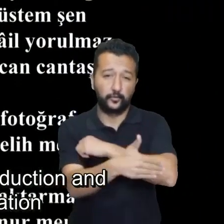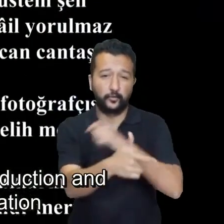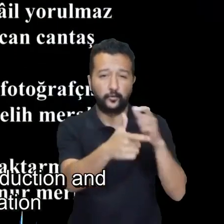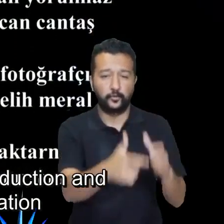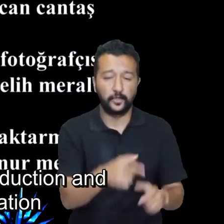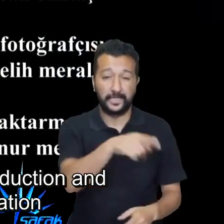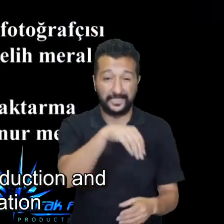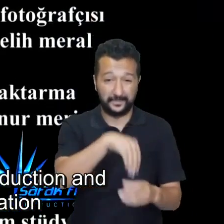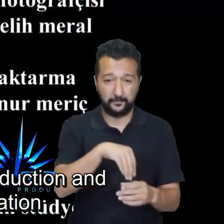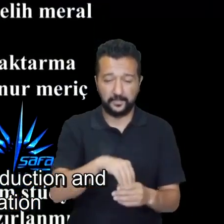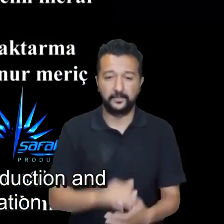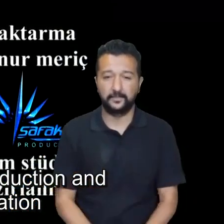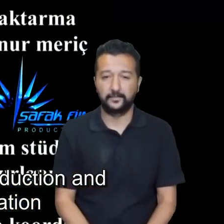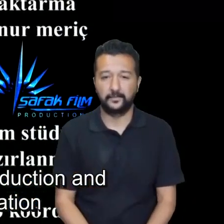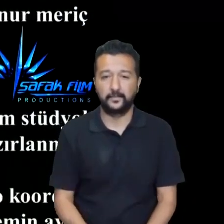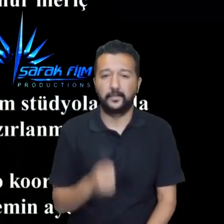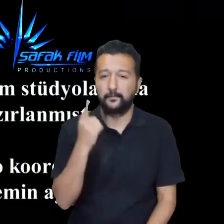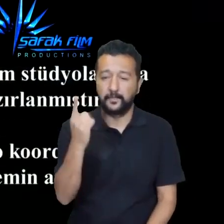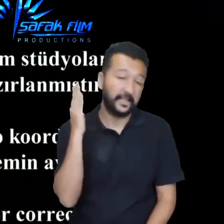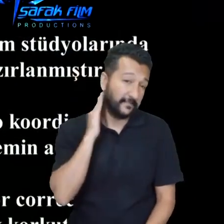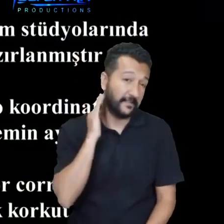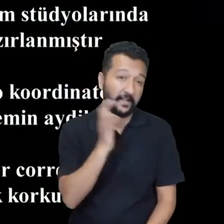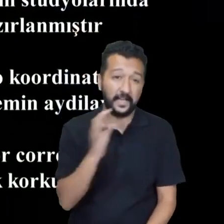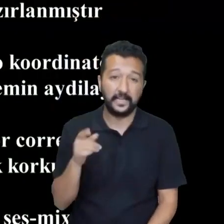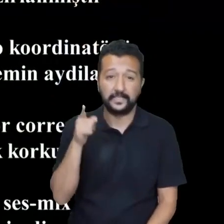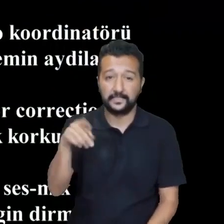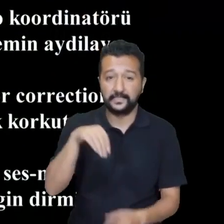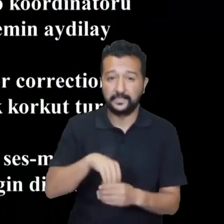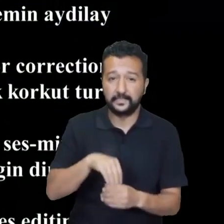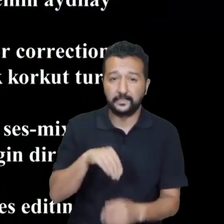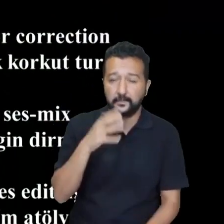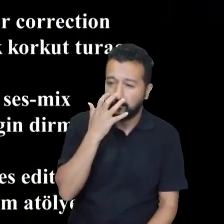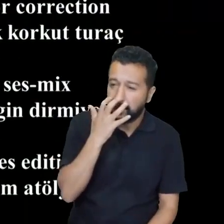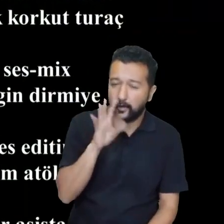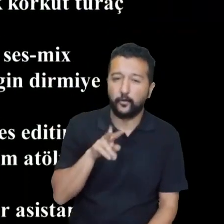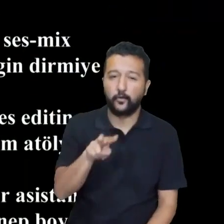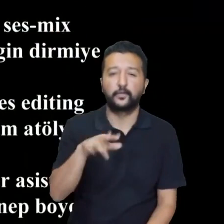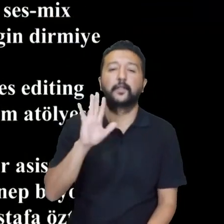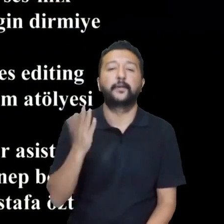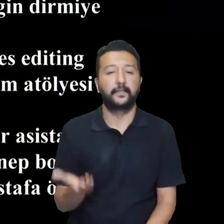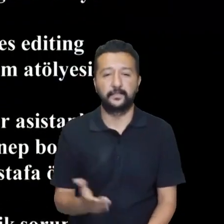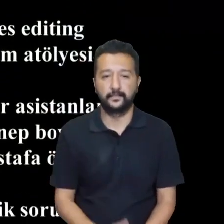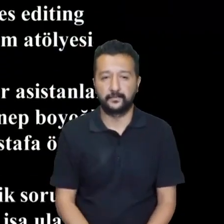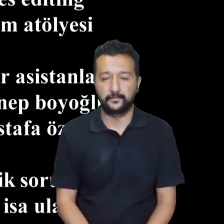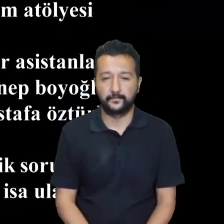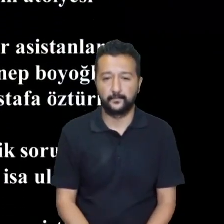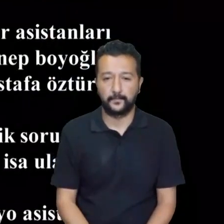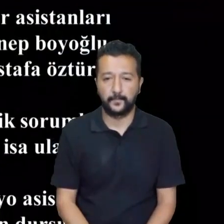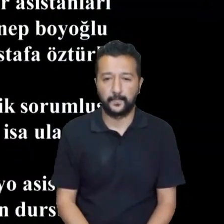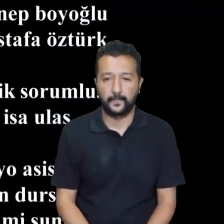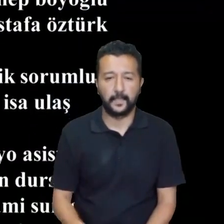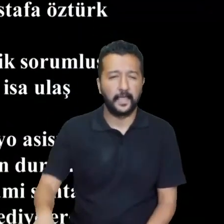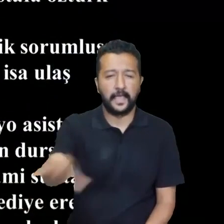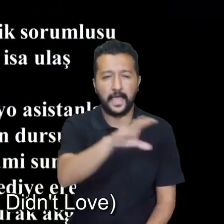Selen Soyder, Tarık Can Yaman, Şener Cengiz Bozkurt, İlyas Bülent Şakrak, Ayşen Mehtap Bayri, İhsan Deniz Oran,